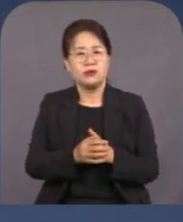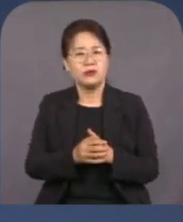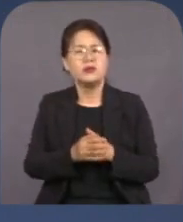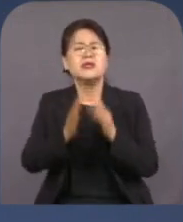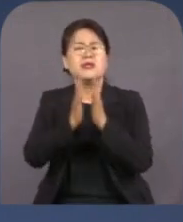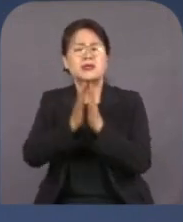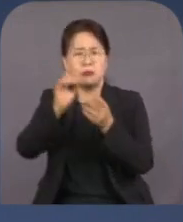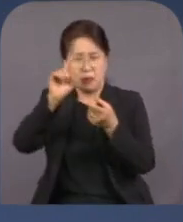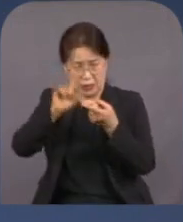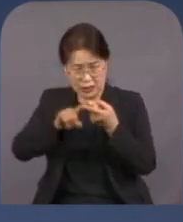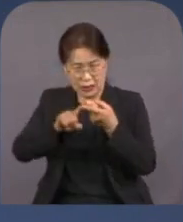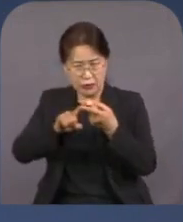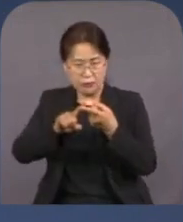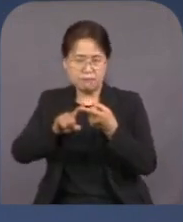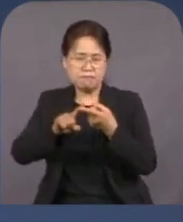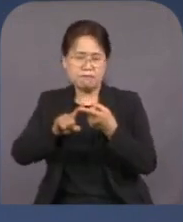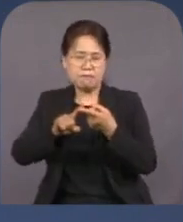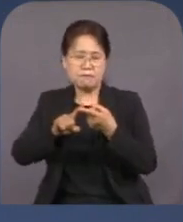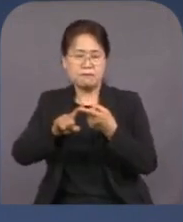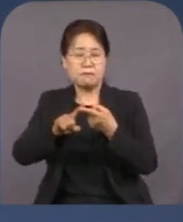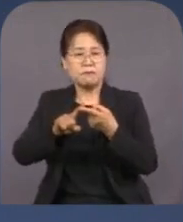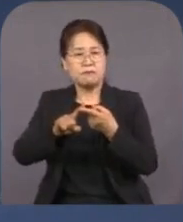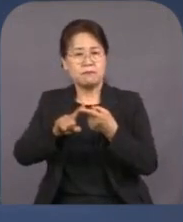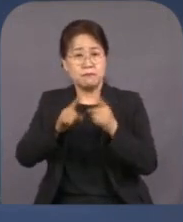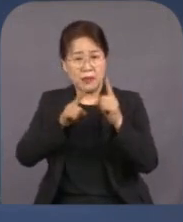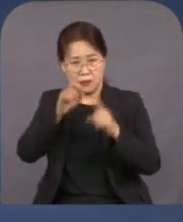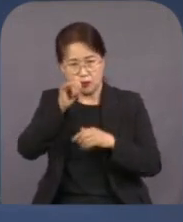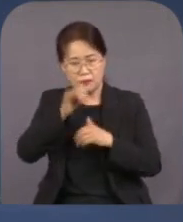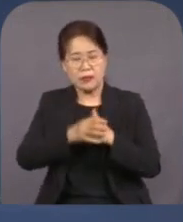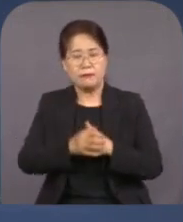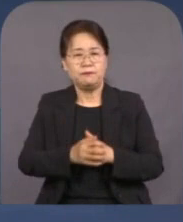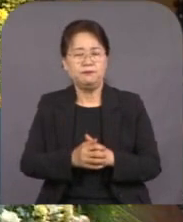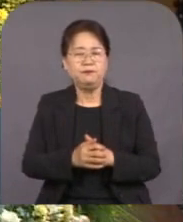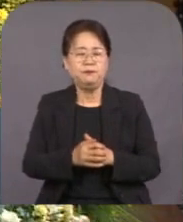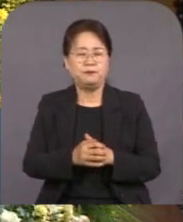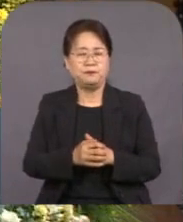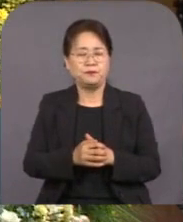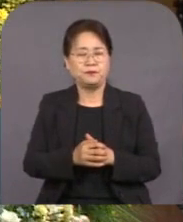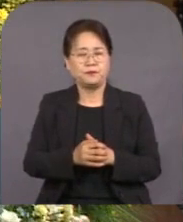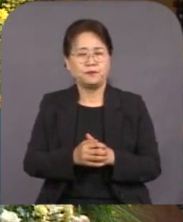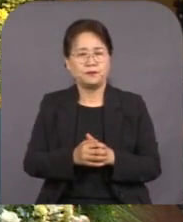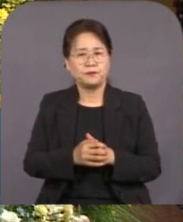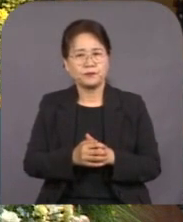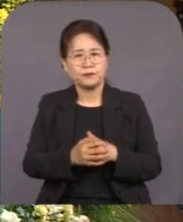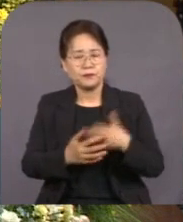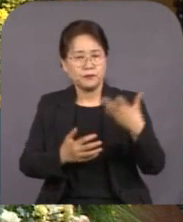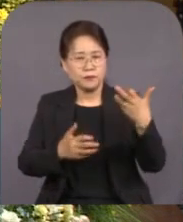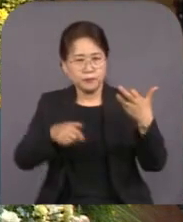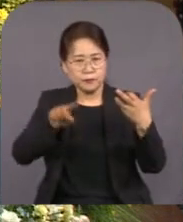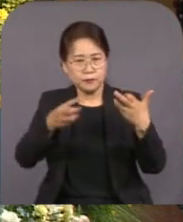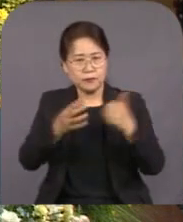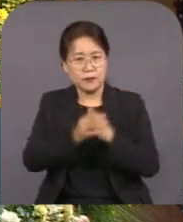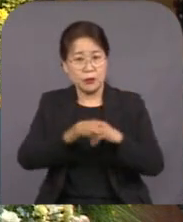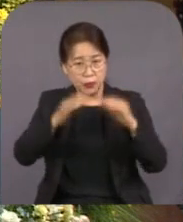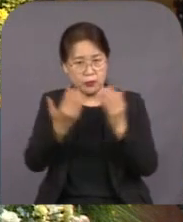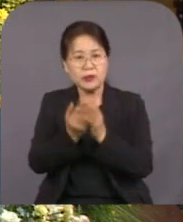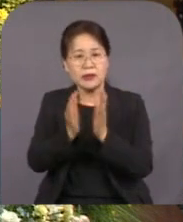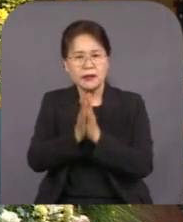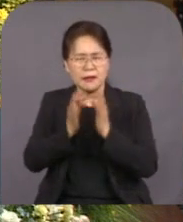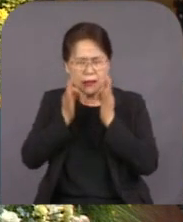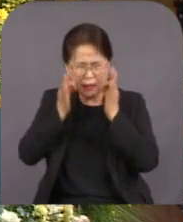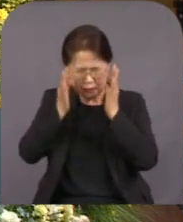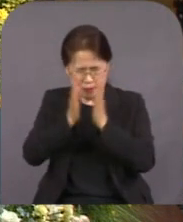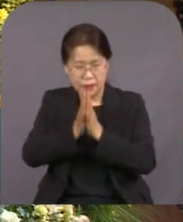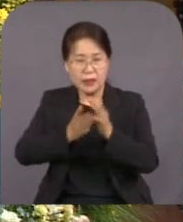기도에 대하여 강조하고 있습니다 자 우리 18절의 말씀을 함께 읽겠습니다 다 같이요 모든 기도와